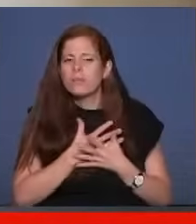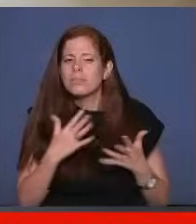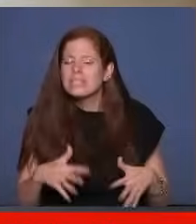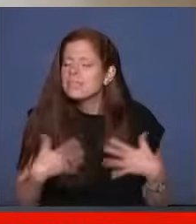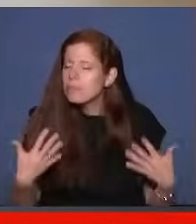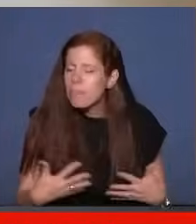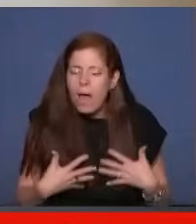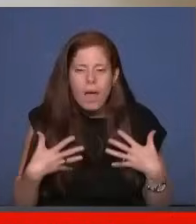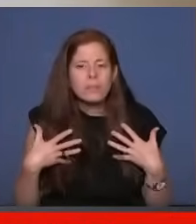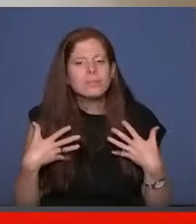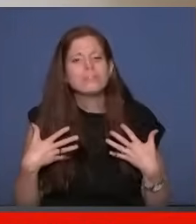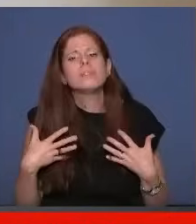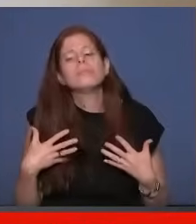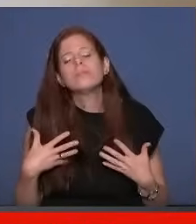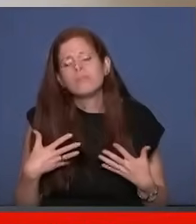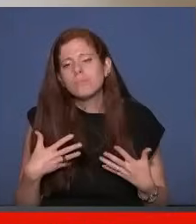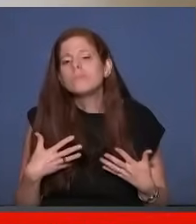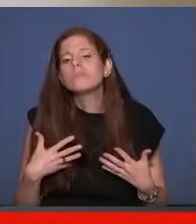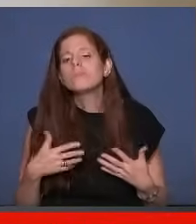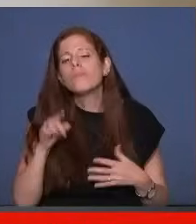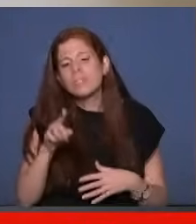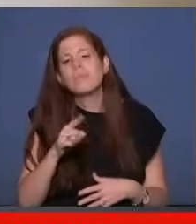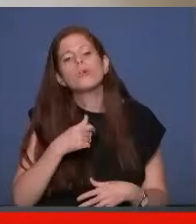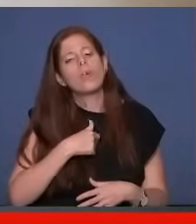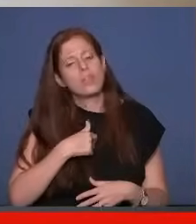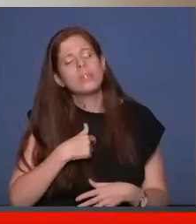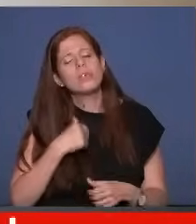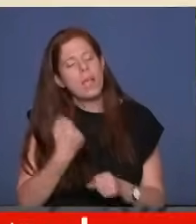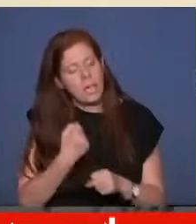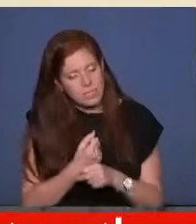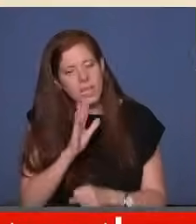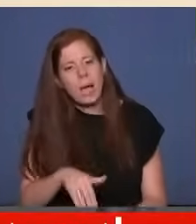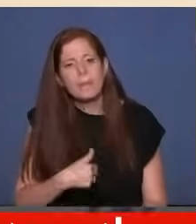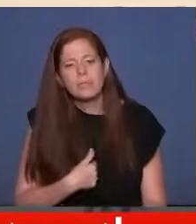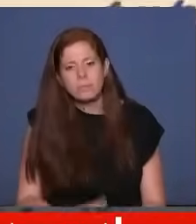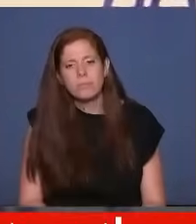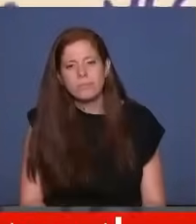שמחה, וזה מה שאני הולכת לאמץ גם אני.